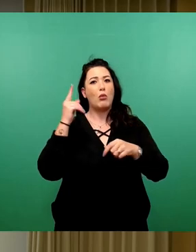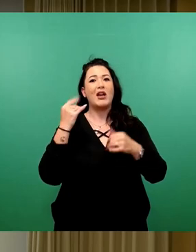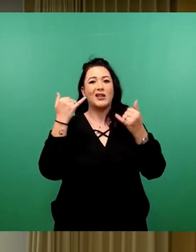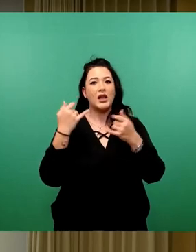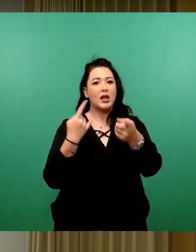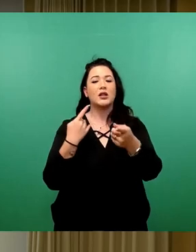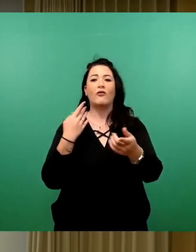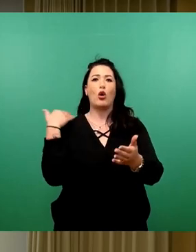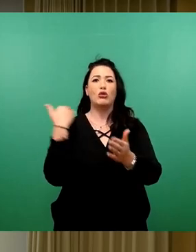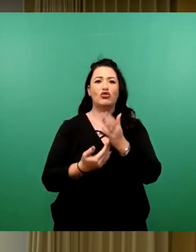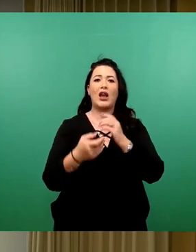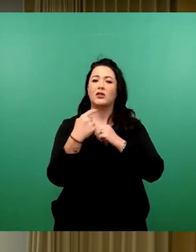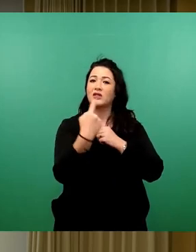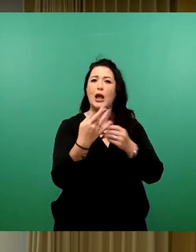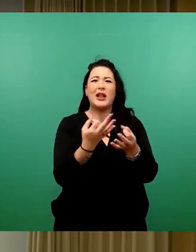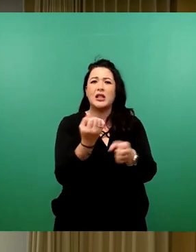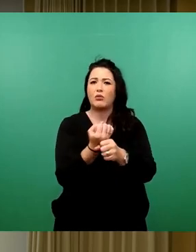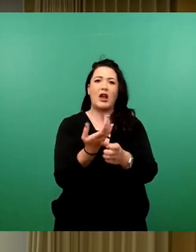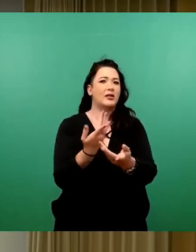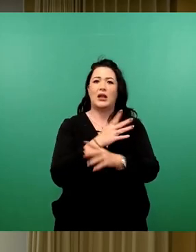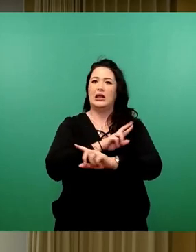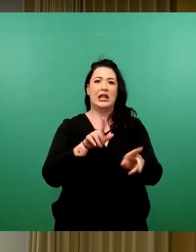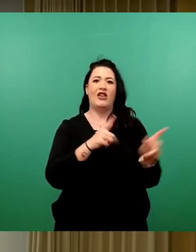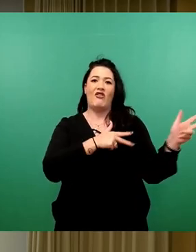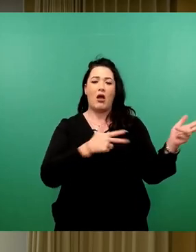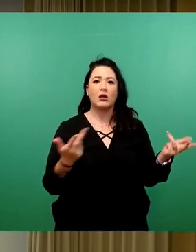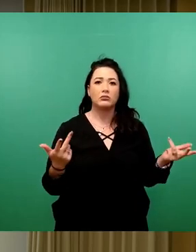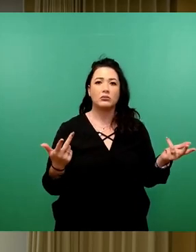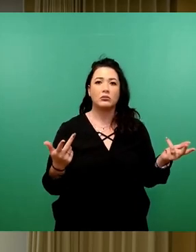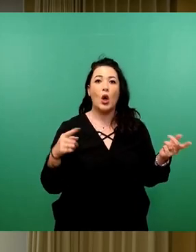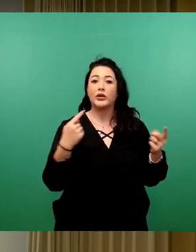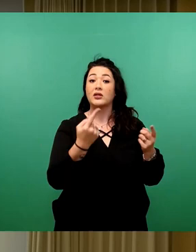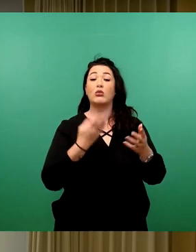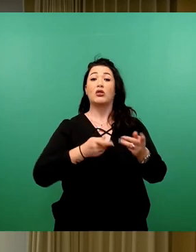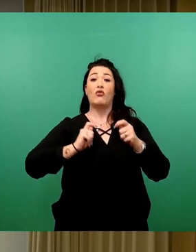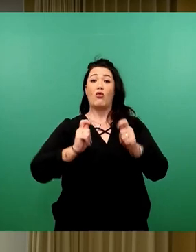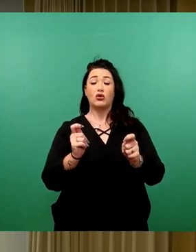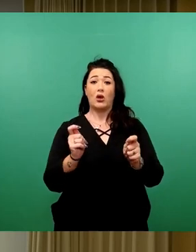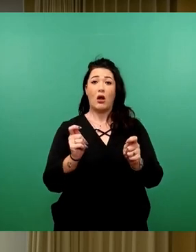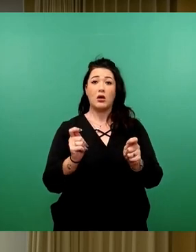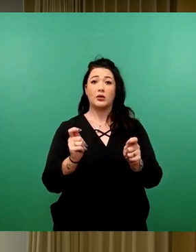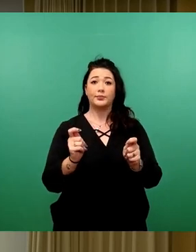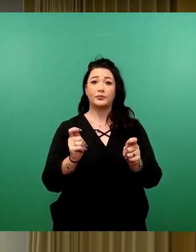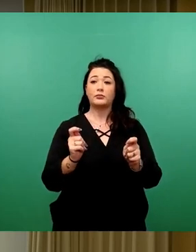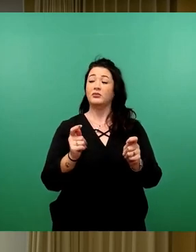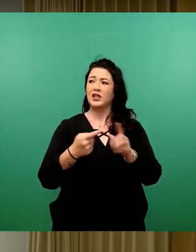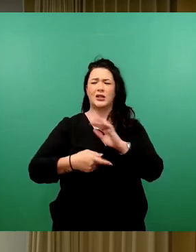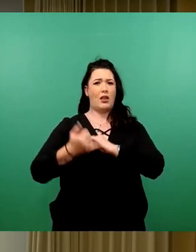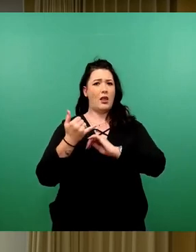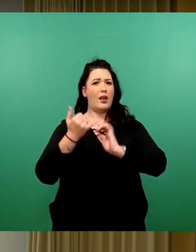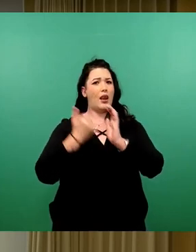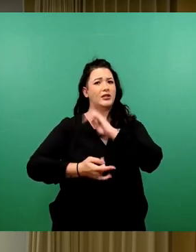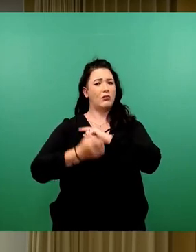unfair. Und der Vorschlag, den er unterbreitet hat, und da ist auch die Frage der Größe, beim letzten Mal, sind wir ehrlich, die Kriterien,